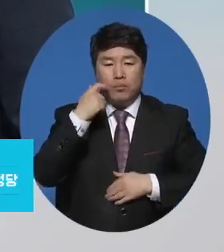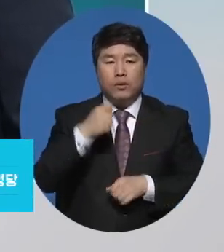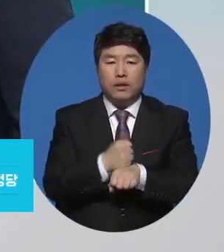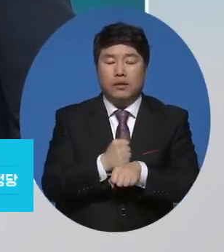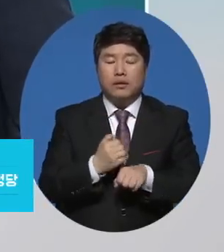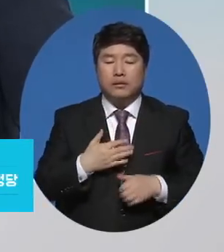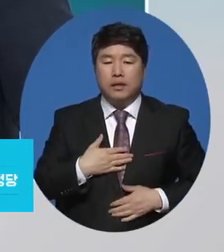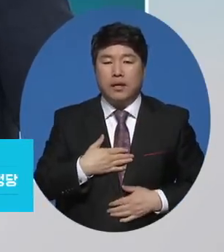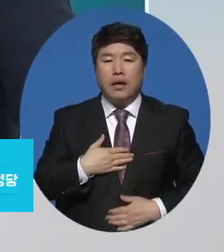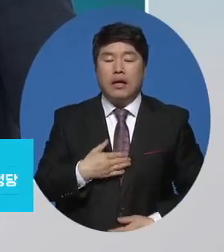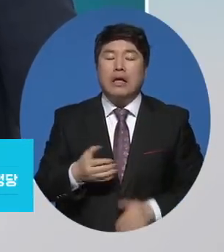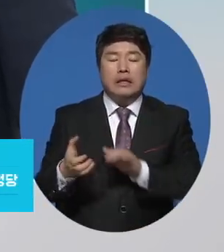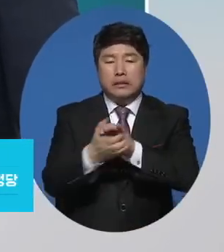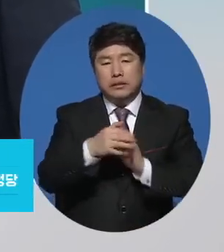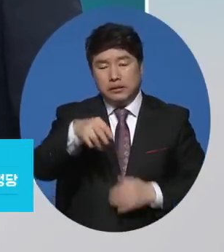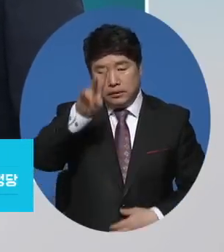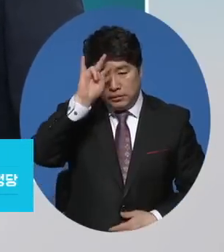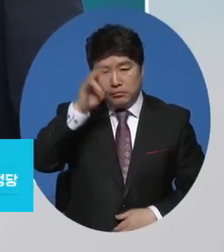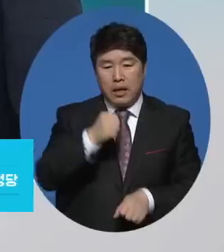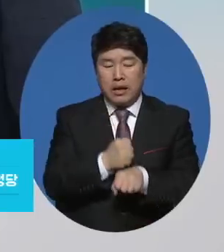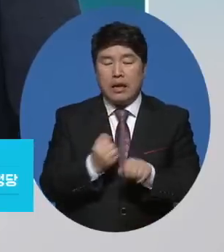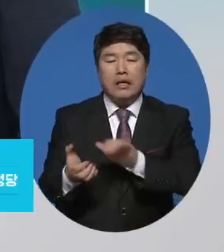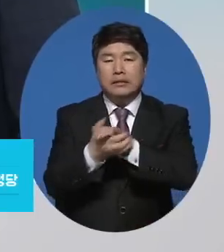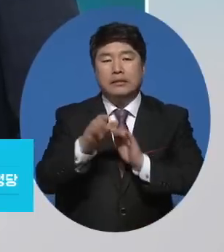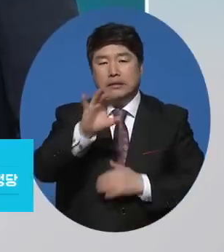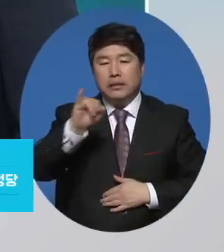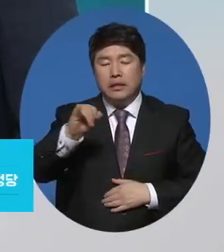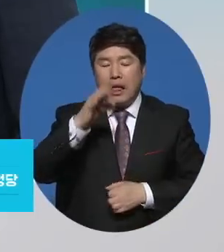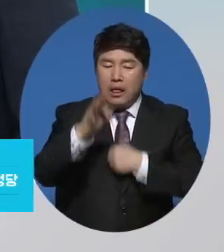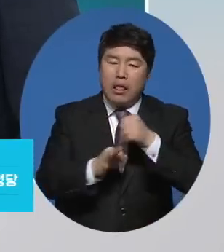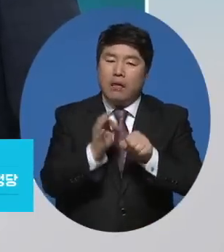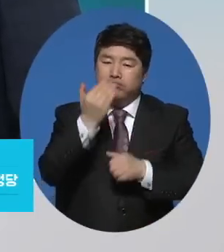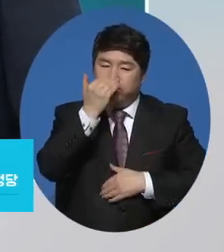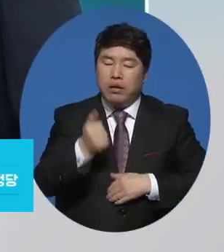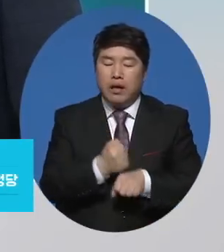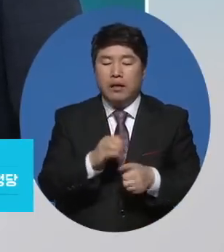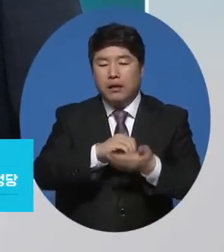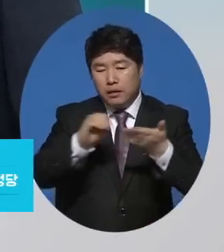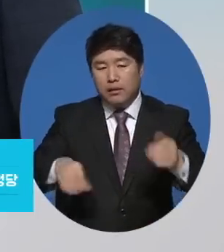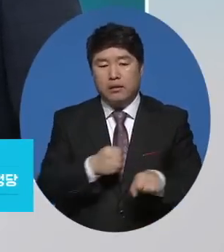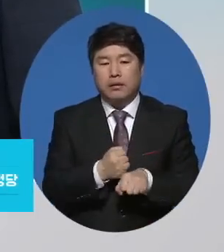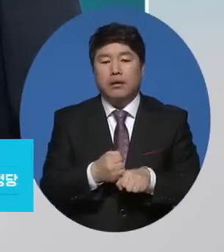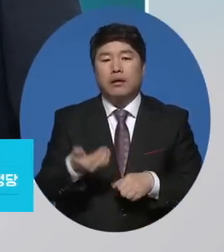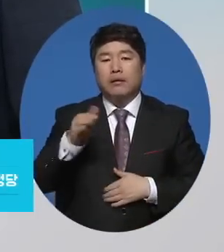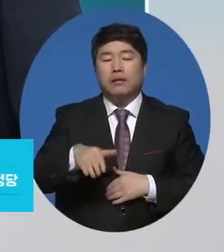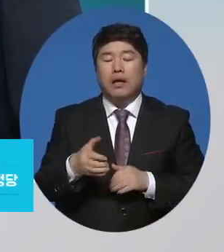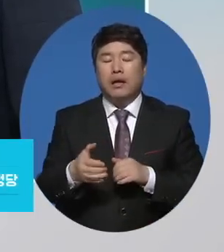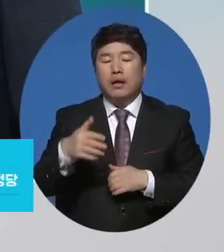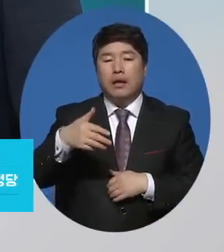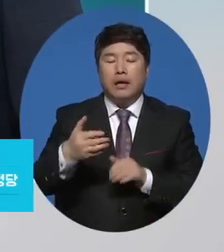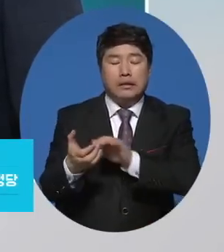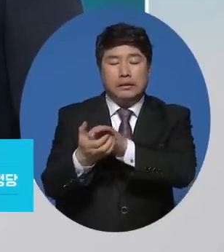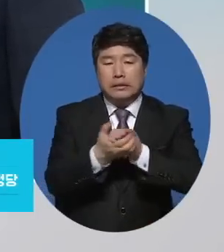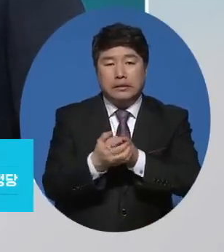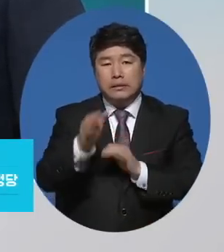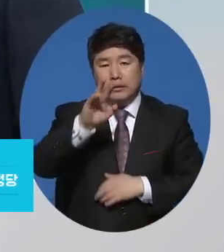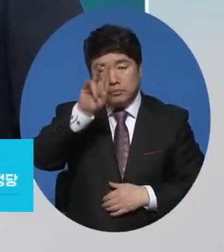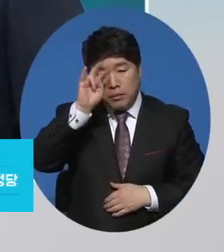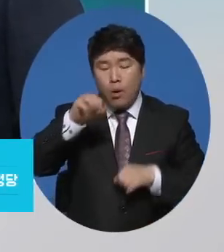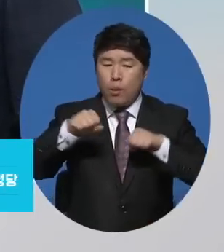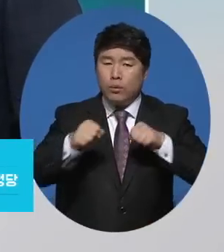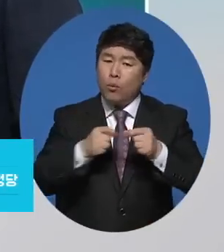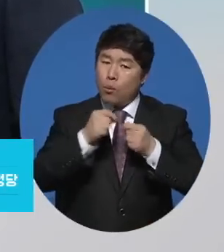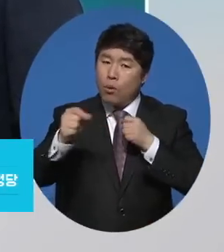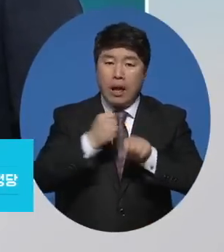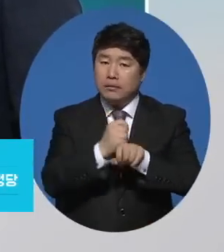친박 진희한테 10년을 질려 가지고 나온 사람이고 근데 친박은 사실은 활동을 꽤 오래 하시지 않았습니까 아니요 친박